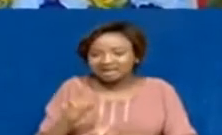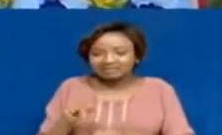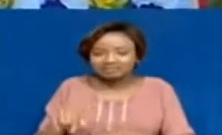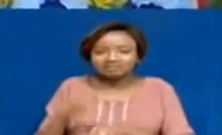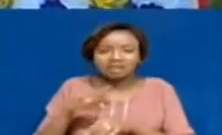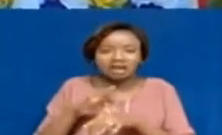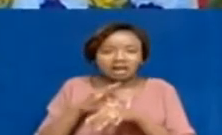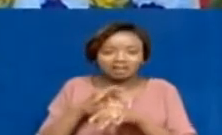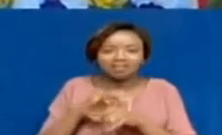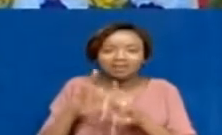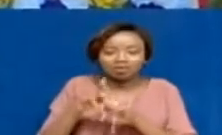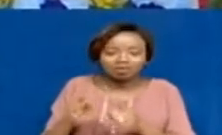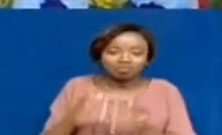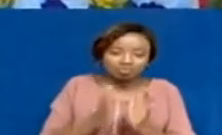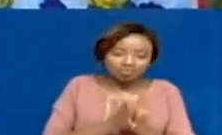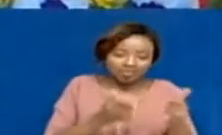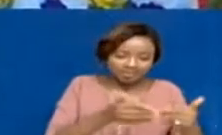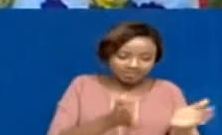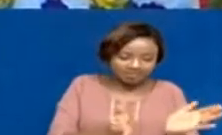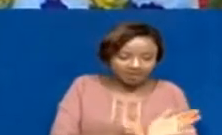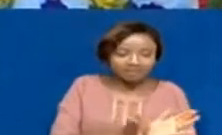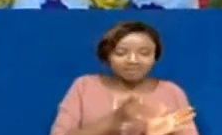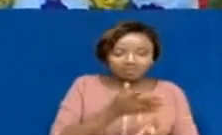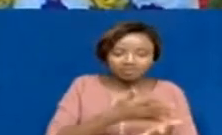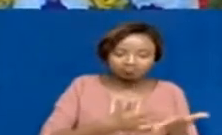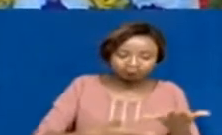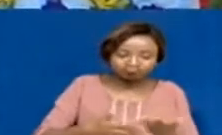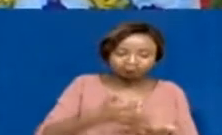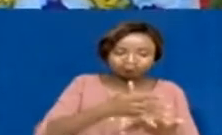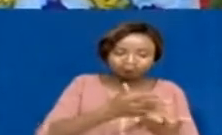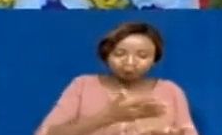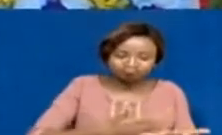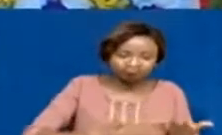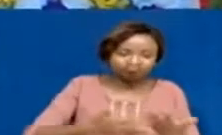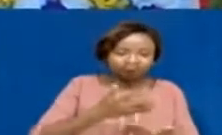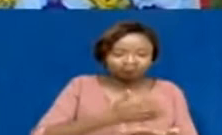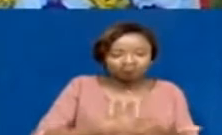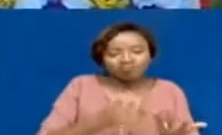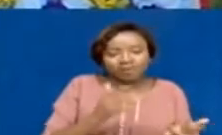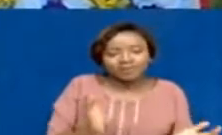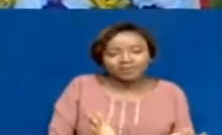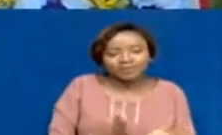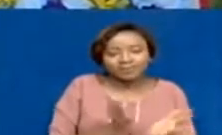na pia kuungana na familia yake katika hiyo ibada